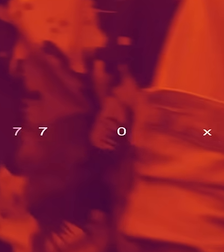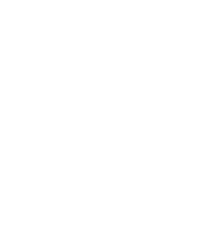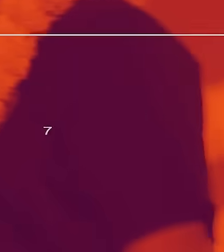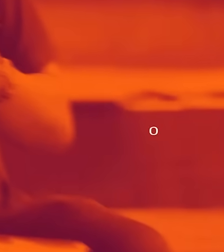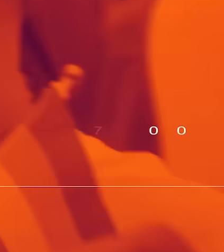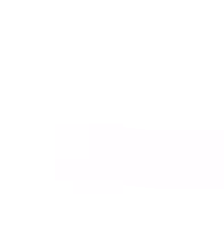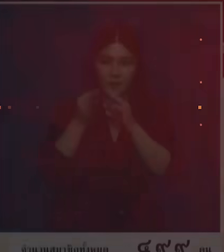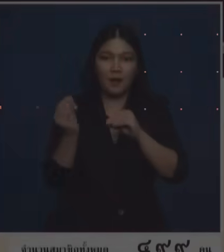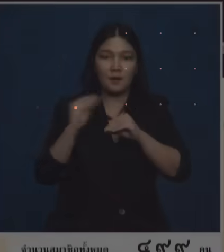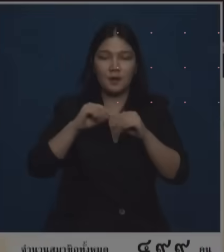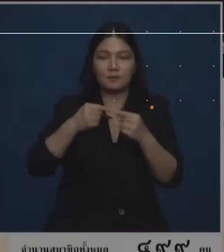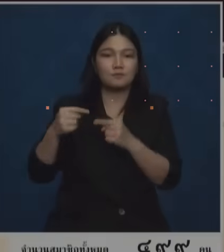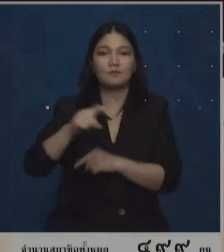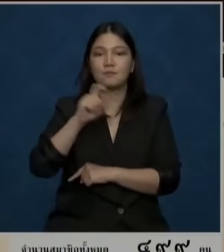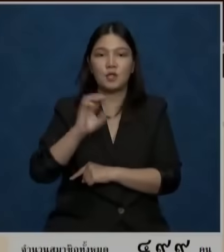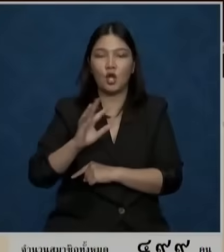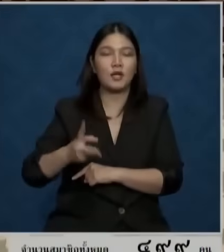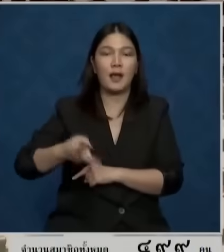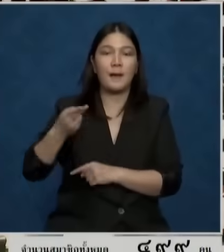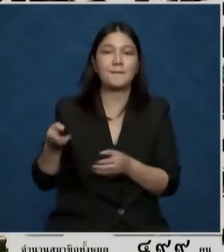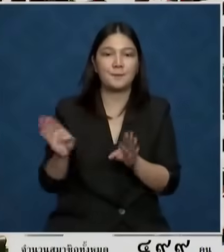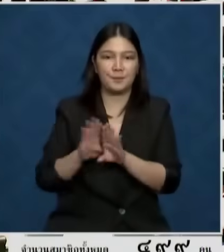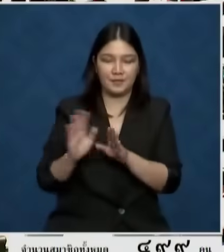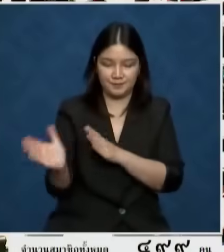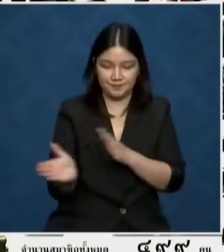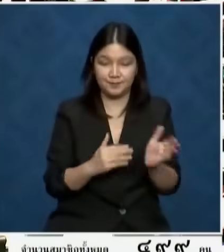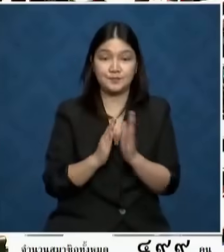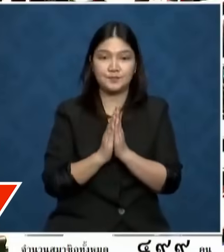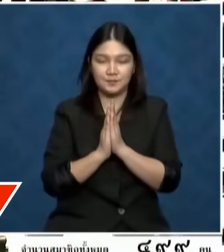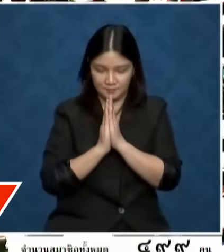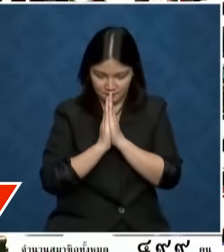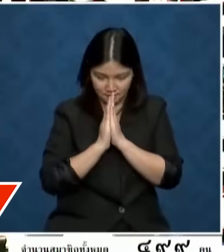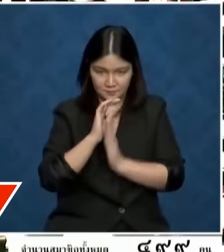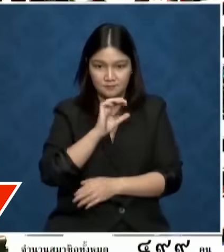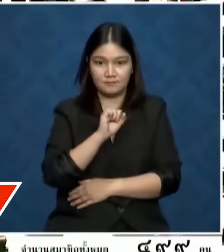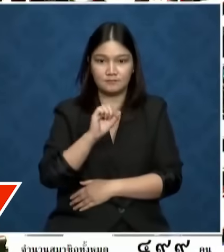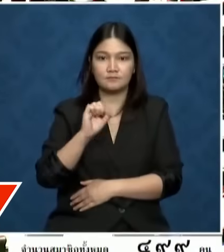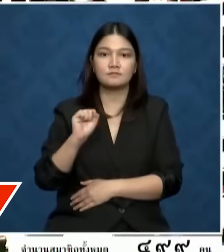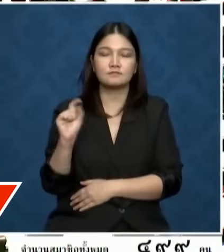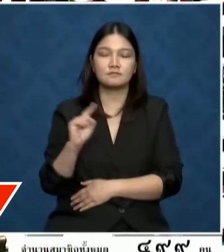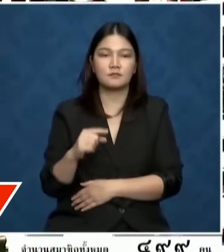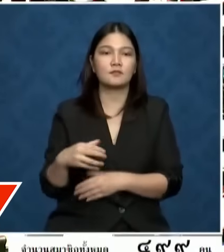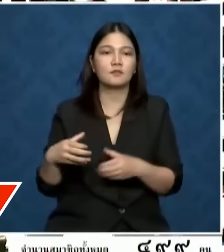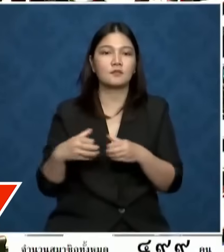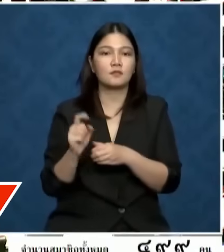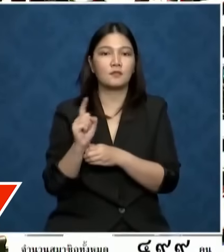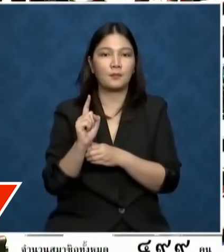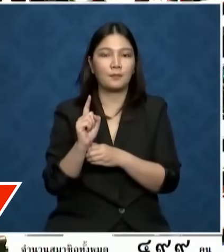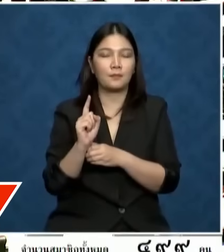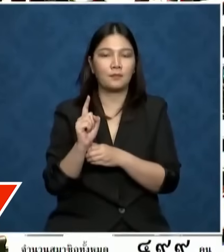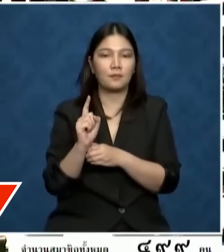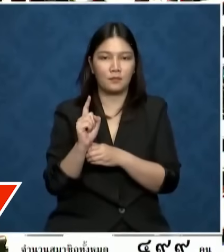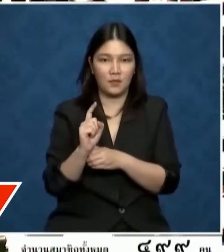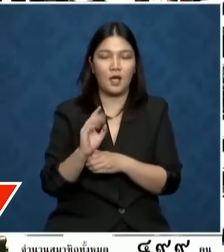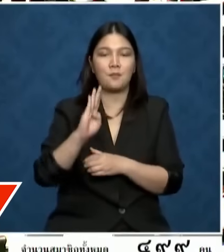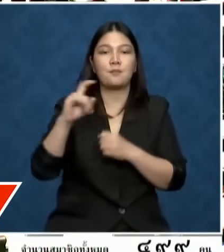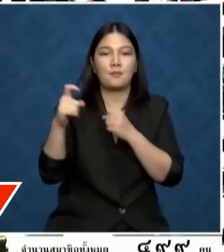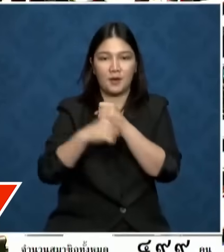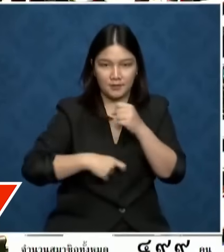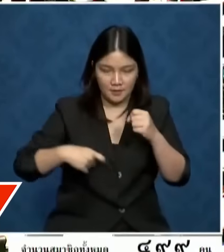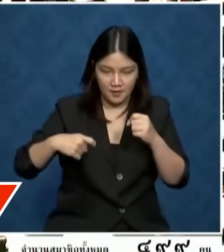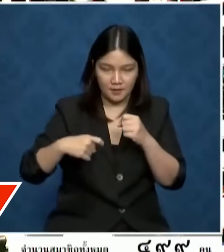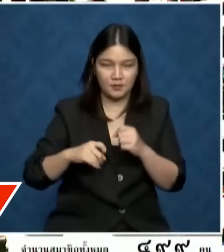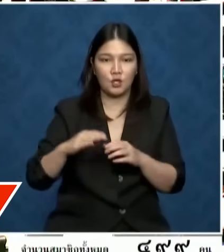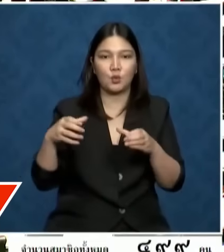งานเรียนท่านประธานสภาผู้แทนราษฎรครับผมปิยรัตน์จงเทพผู้แทนราษฎรเขตบางนาพระโขนงครับ